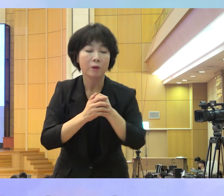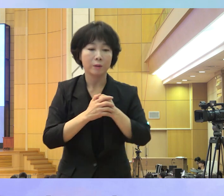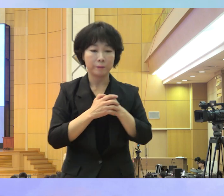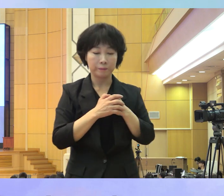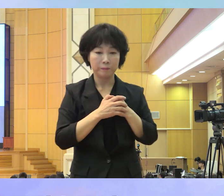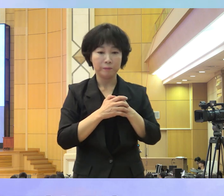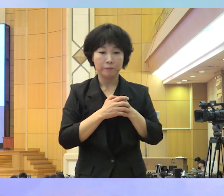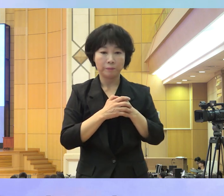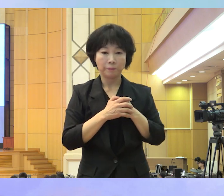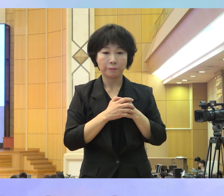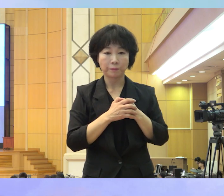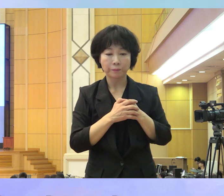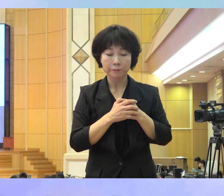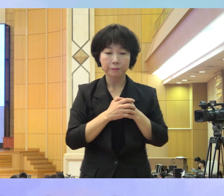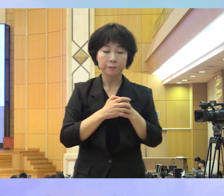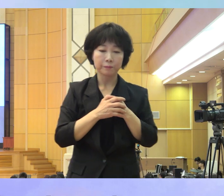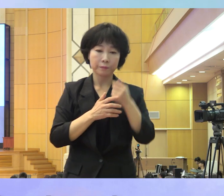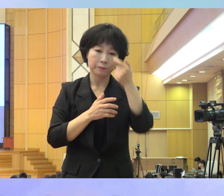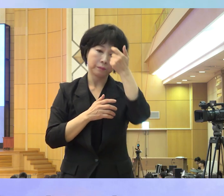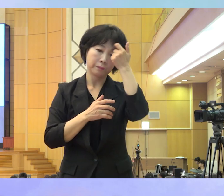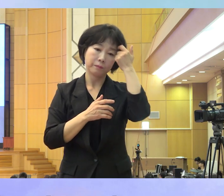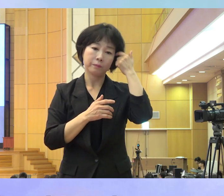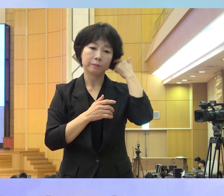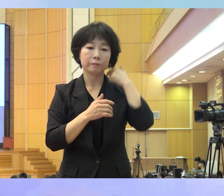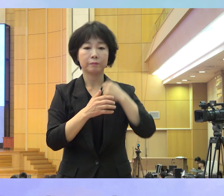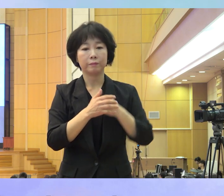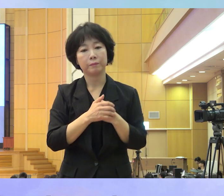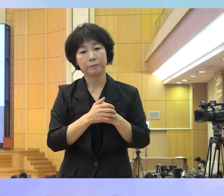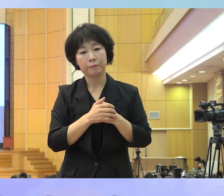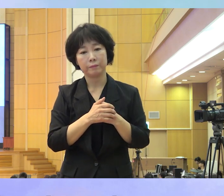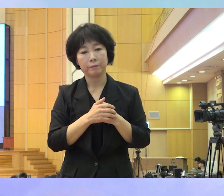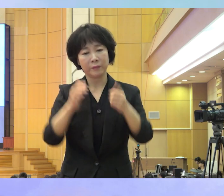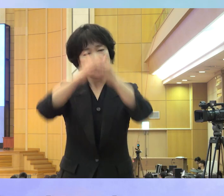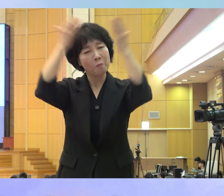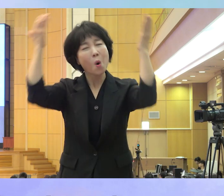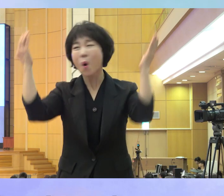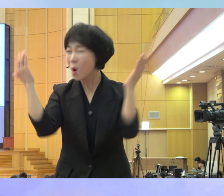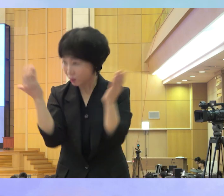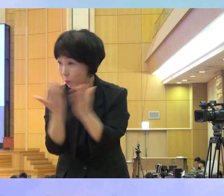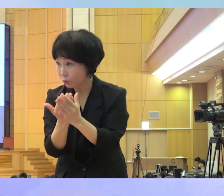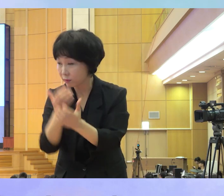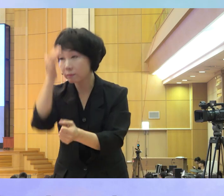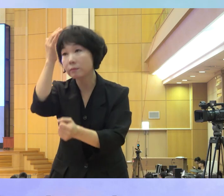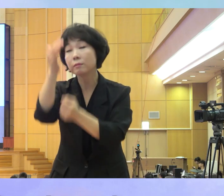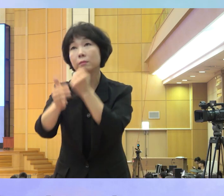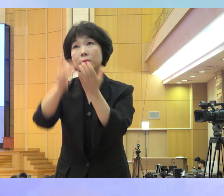디모데후서 3장 15절에 보면 모든 성경은